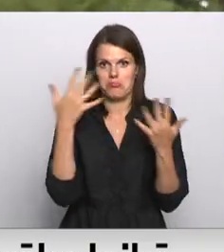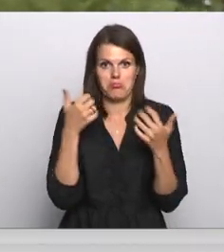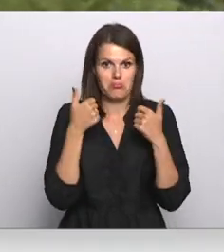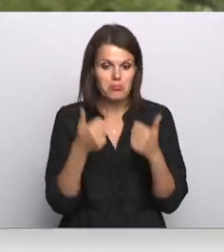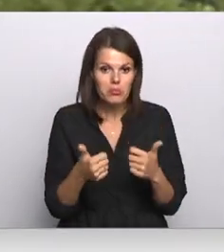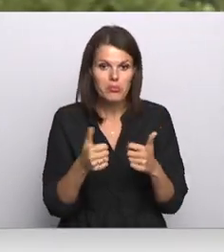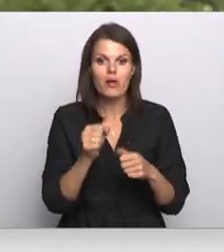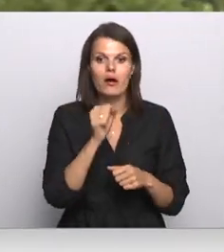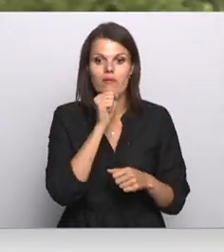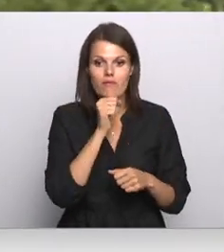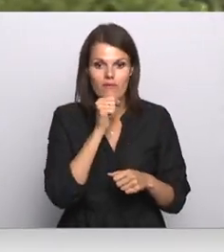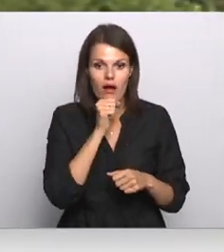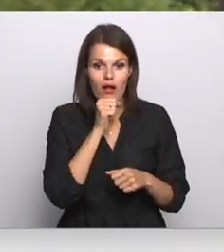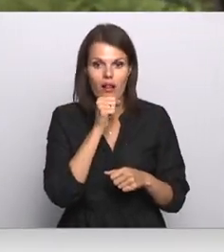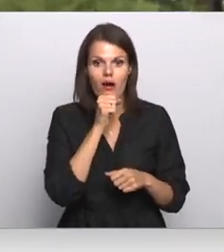tam